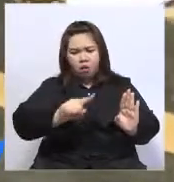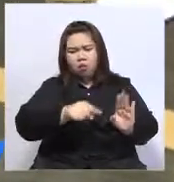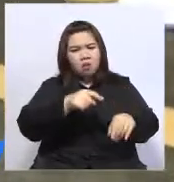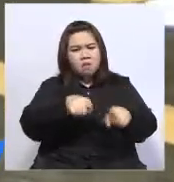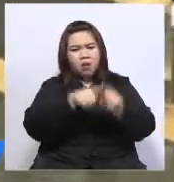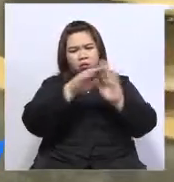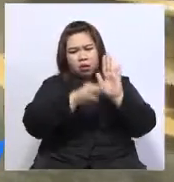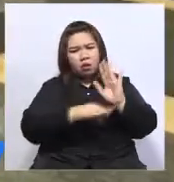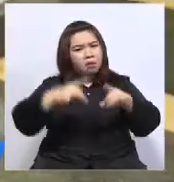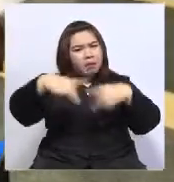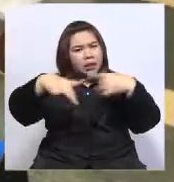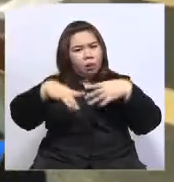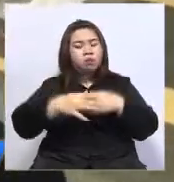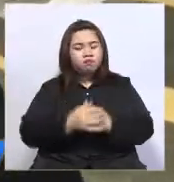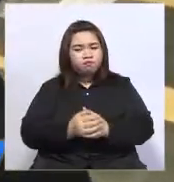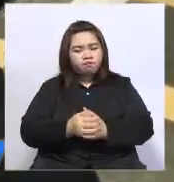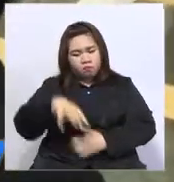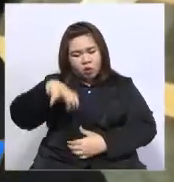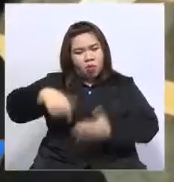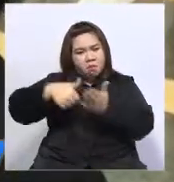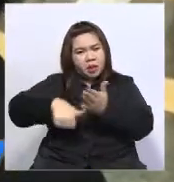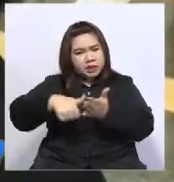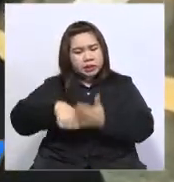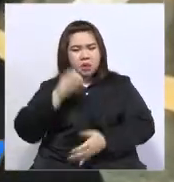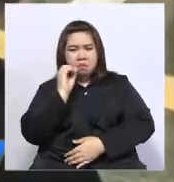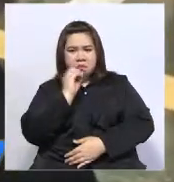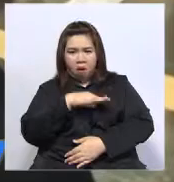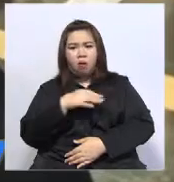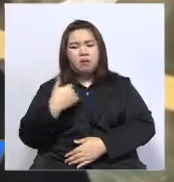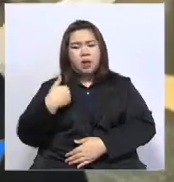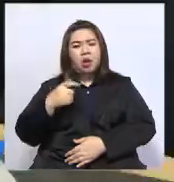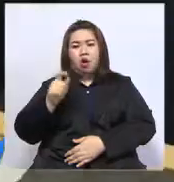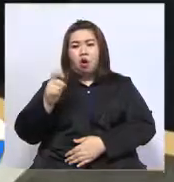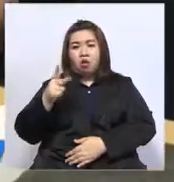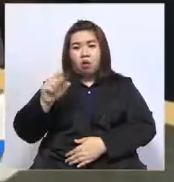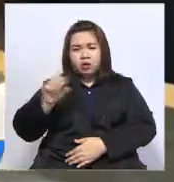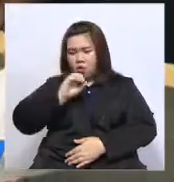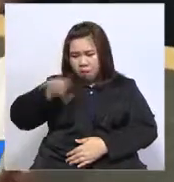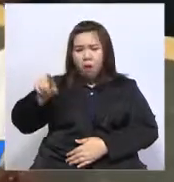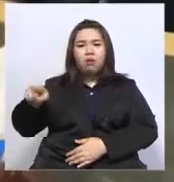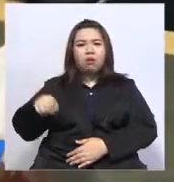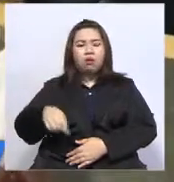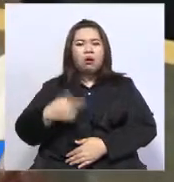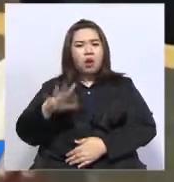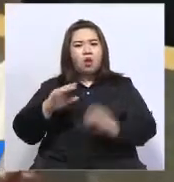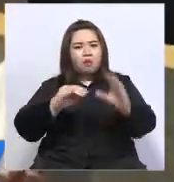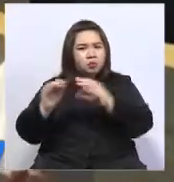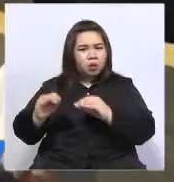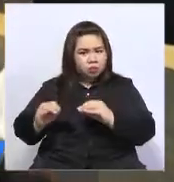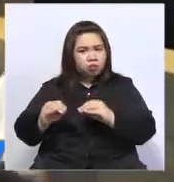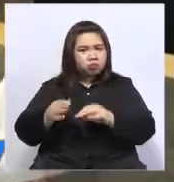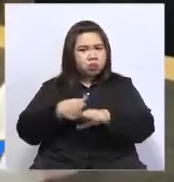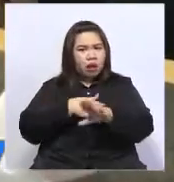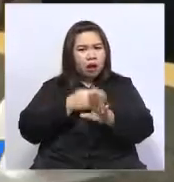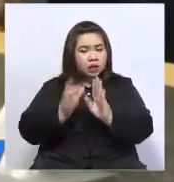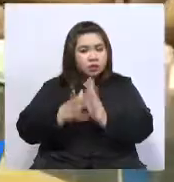งกับตัวเลขจริงนะครับทำให้ทางกรมสรรพากรนั้นมีการรายงานกลับไปที่องค์การคลังสินค้าแล้วก็มีการประชุมกลุ่มย่อยกันมาเกือบ